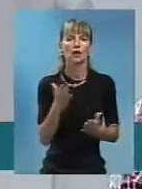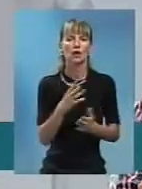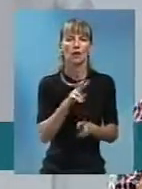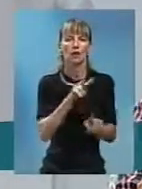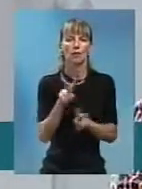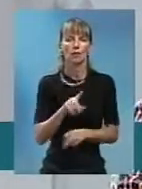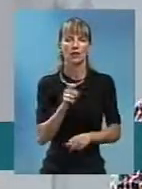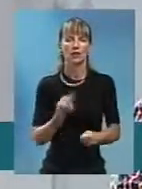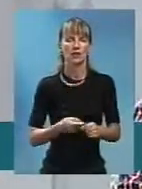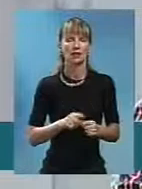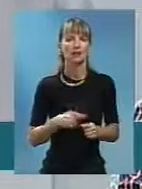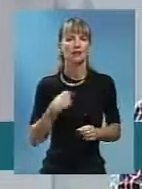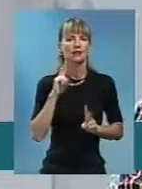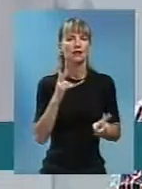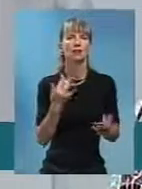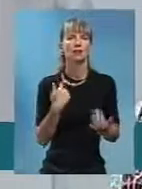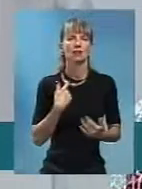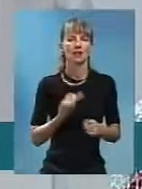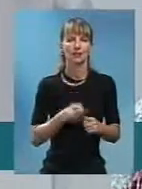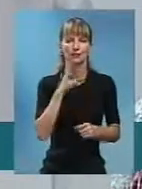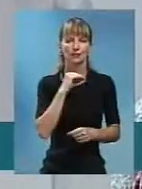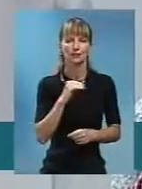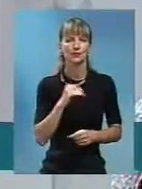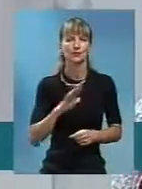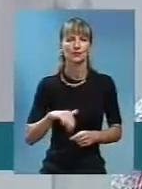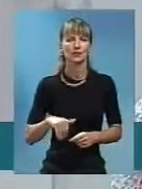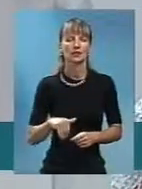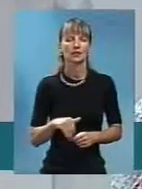спостерігає за цим. Не знаю, наскільки мені це вдалося. Це нехай